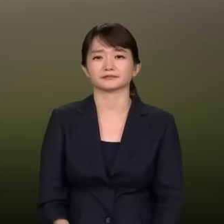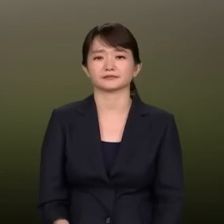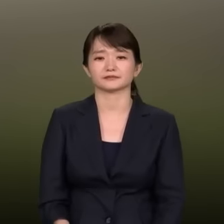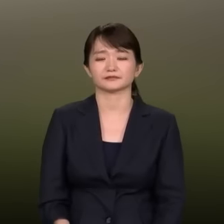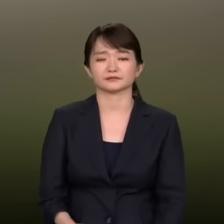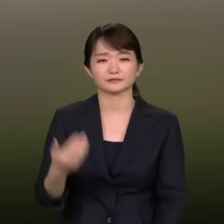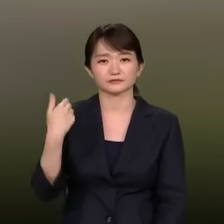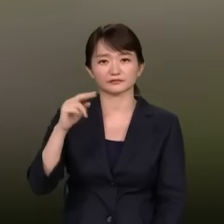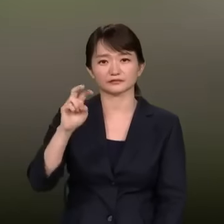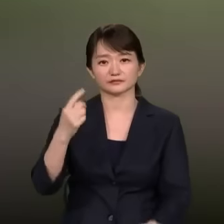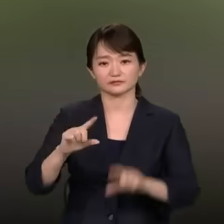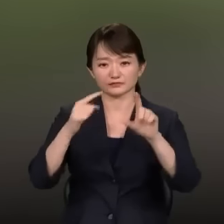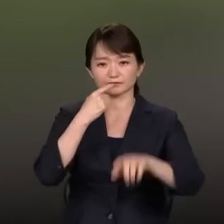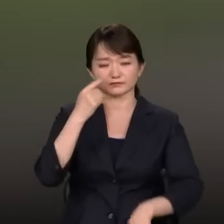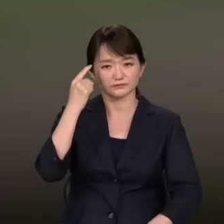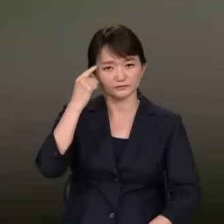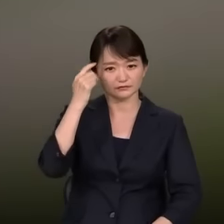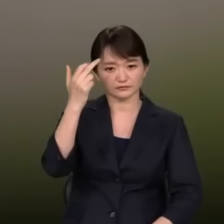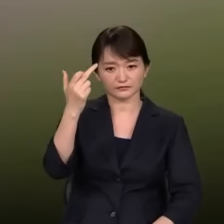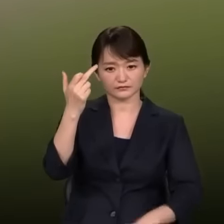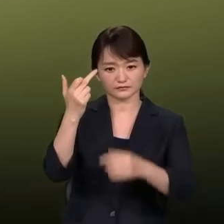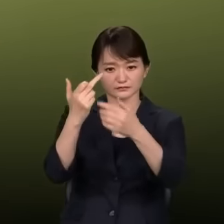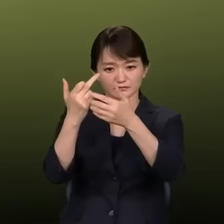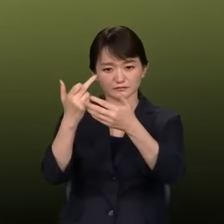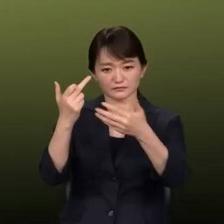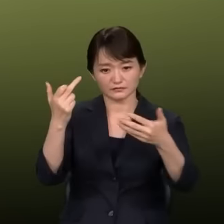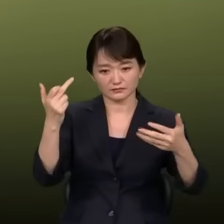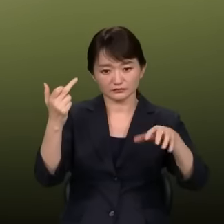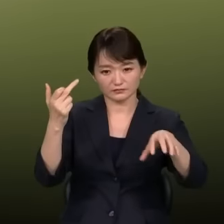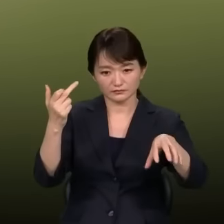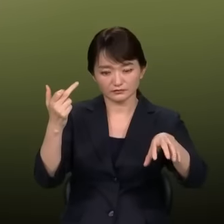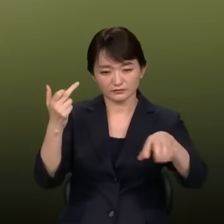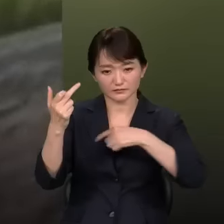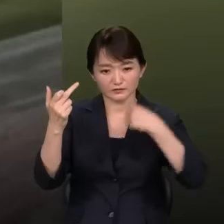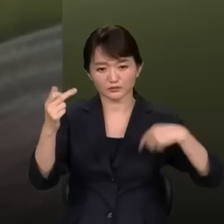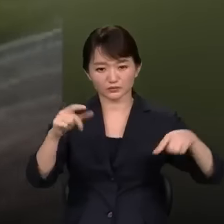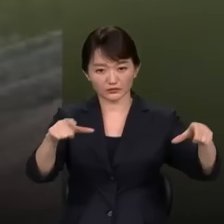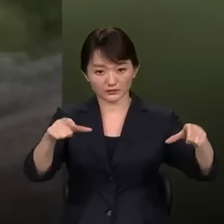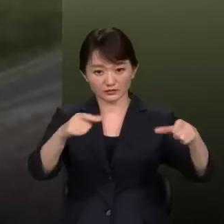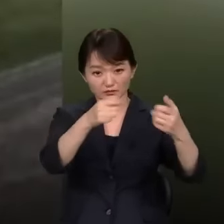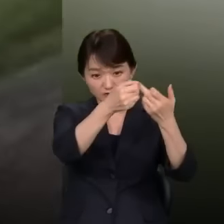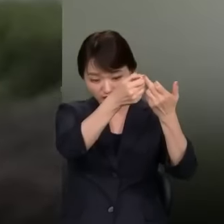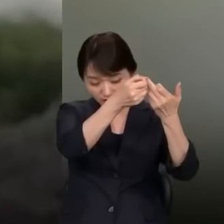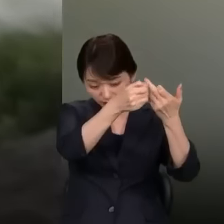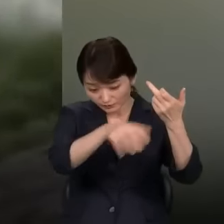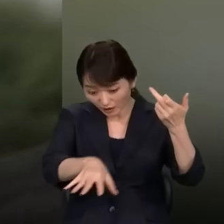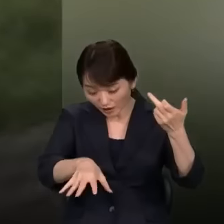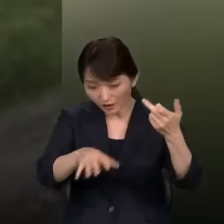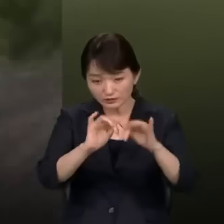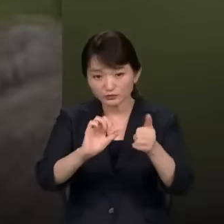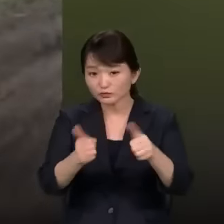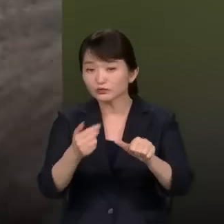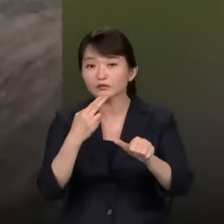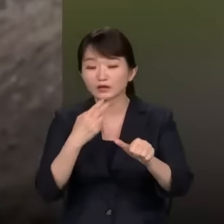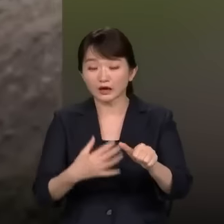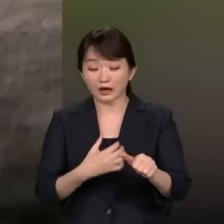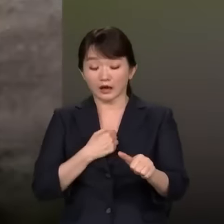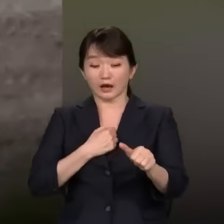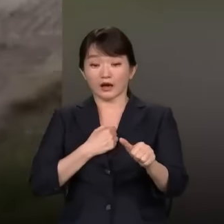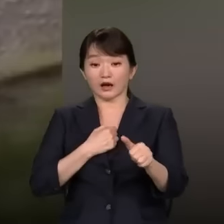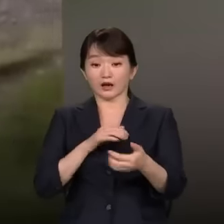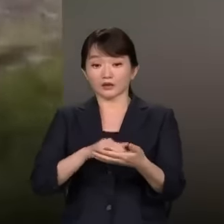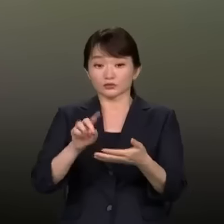지난 21일 백두산의 중국 측 구역인 장백산 풍경구에서 난 산사태입니다. 다행히 사상자는 없었지만 놀란 관광객 수백